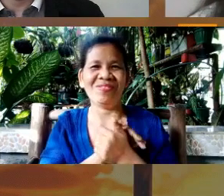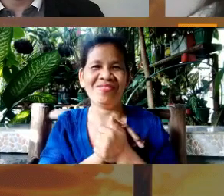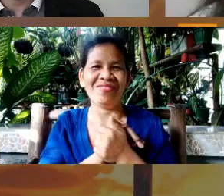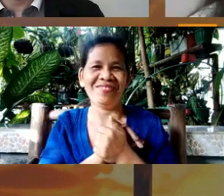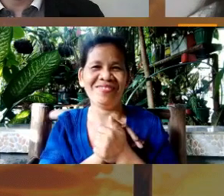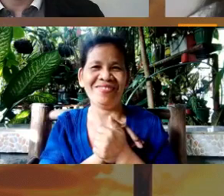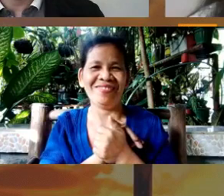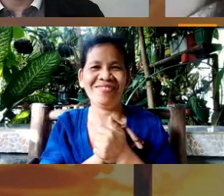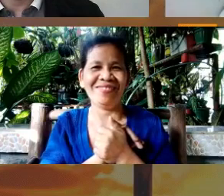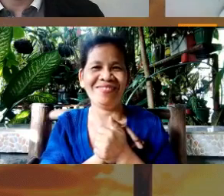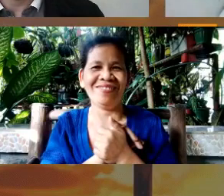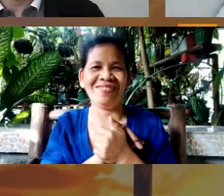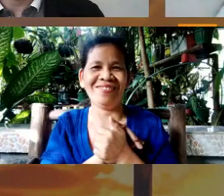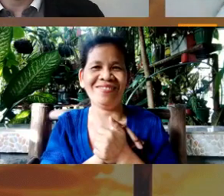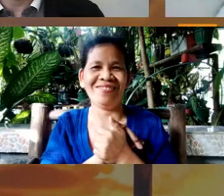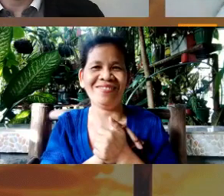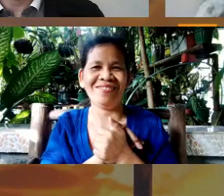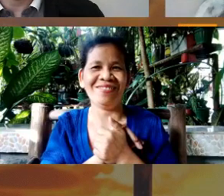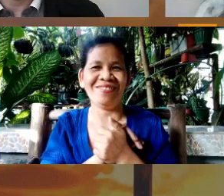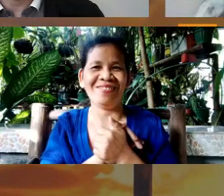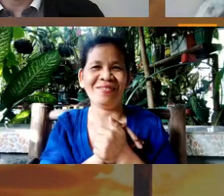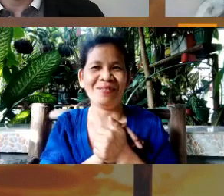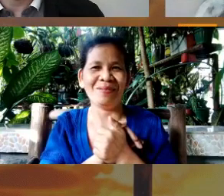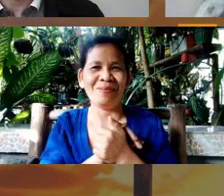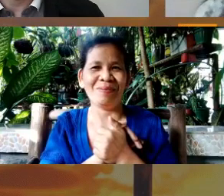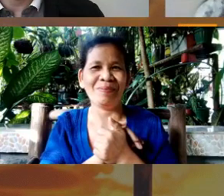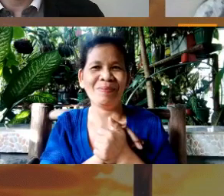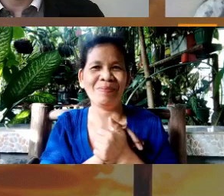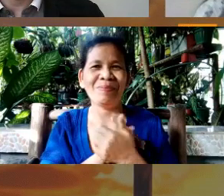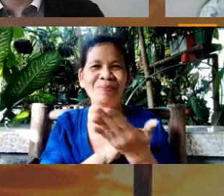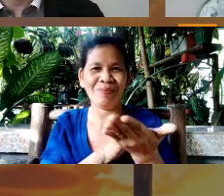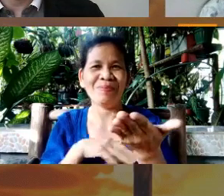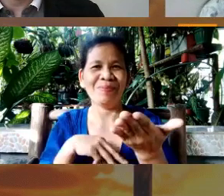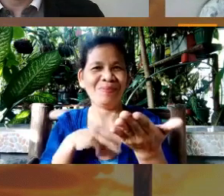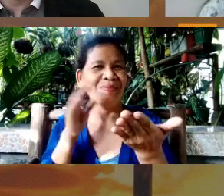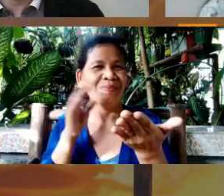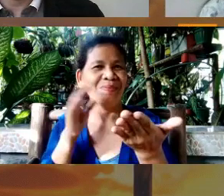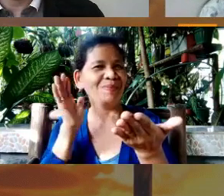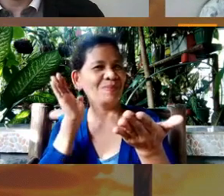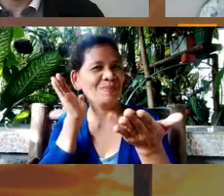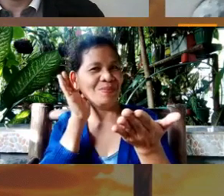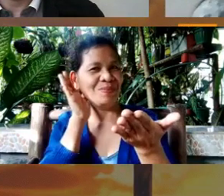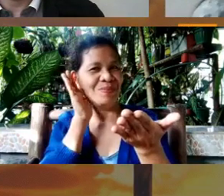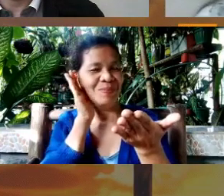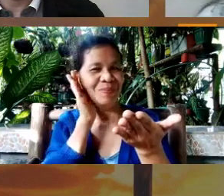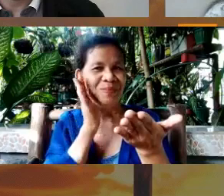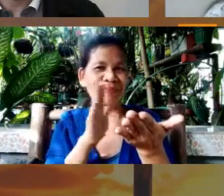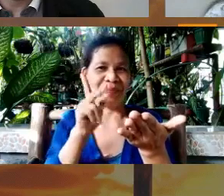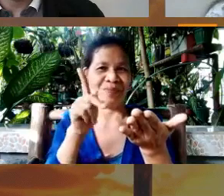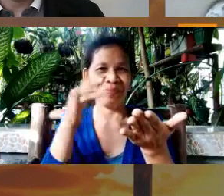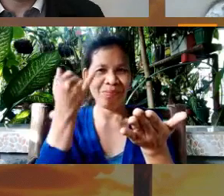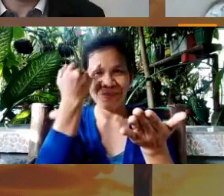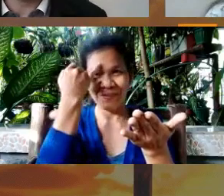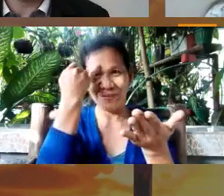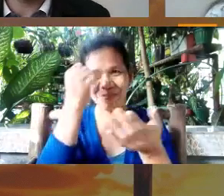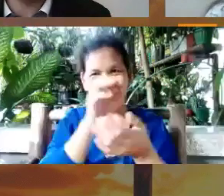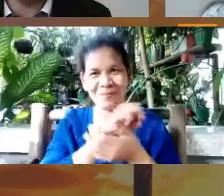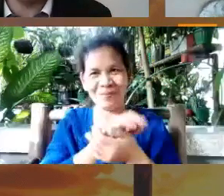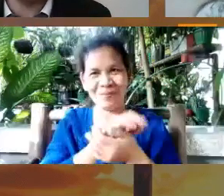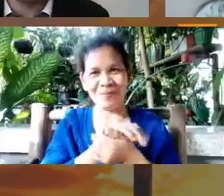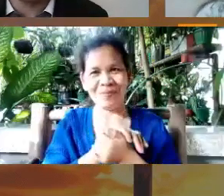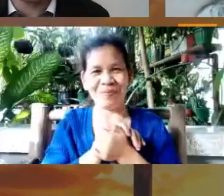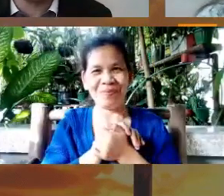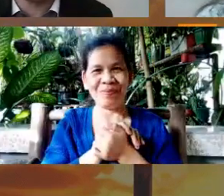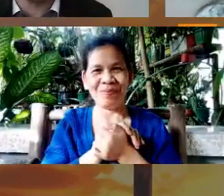Okay. So, ating pakikinggan ngayon ang ating pong co-host, Pastor Jubi. Yes